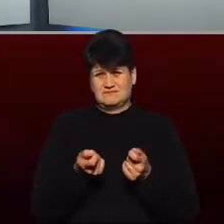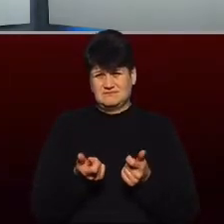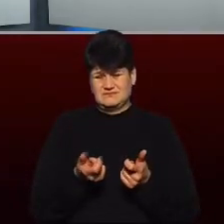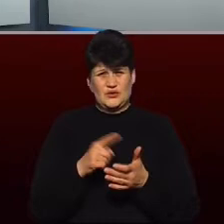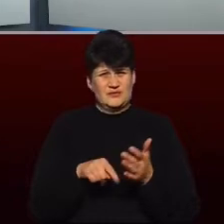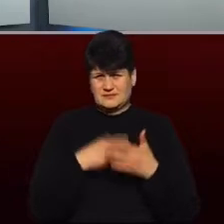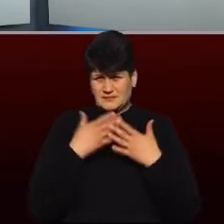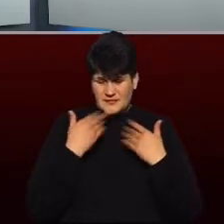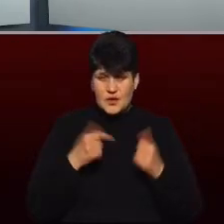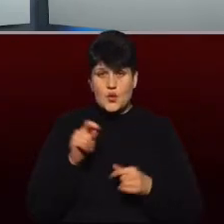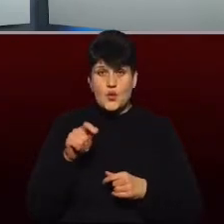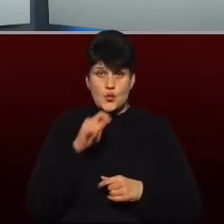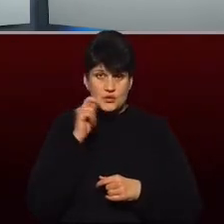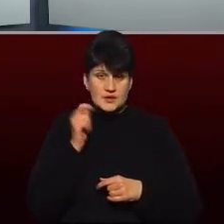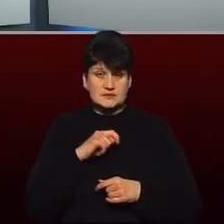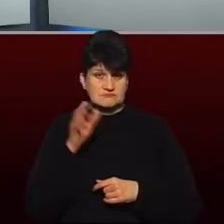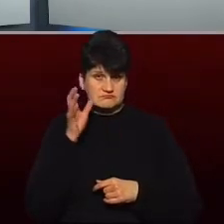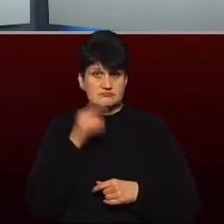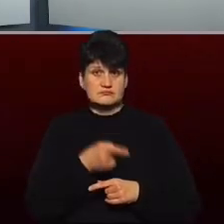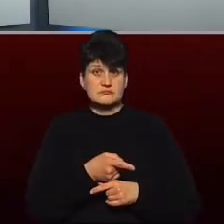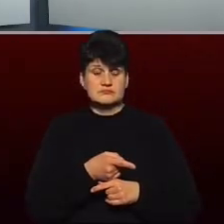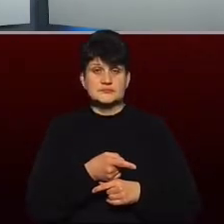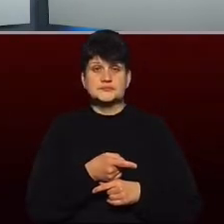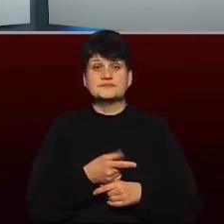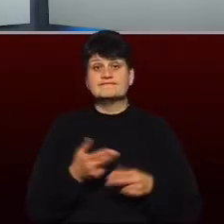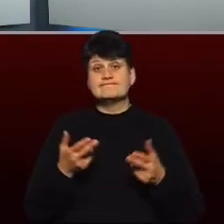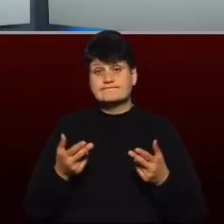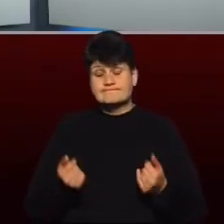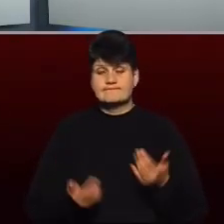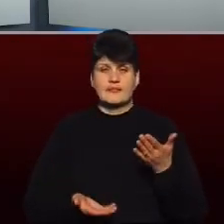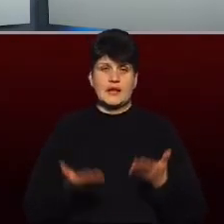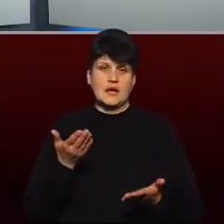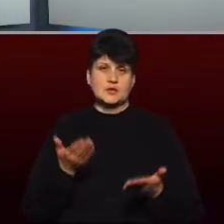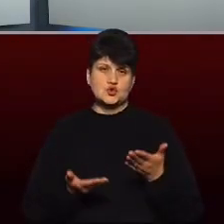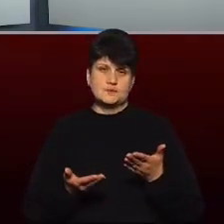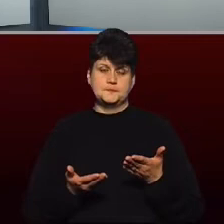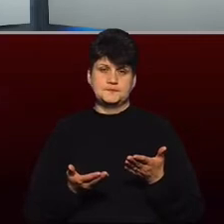так дослухаються так до цих слів. Так, от якщо